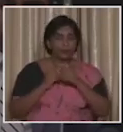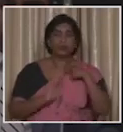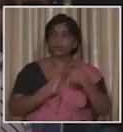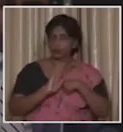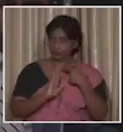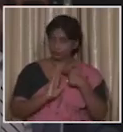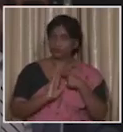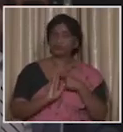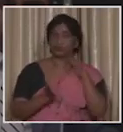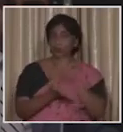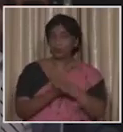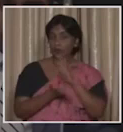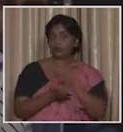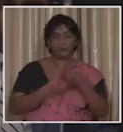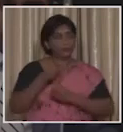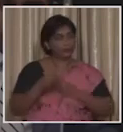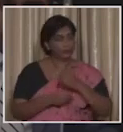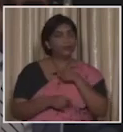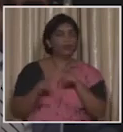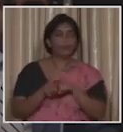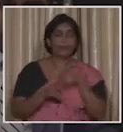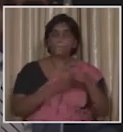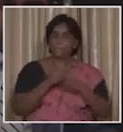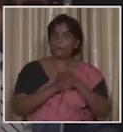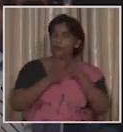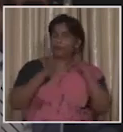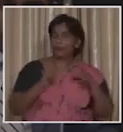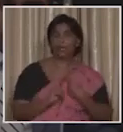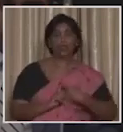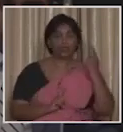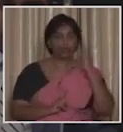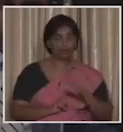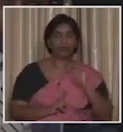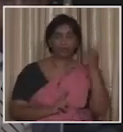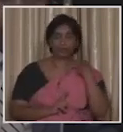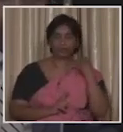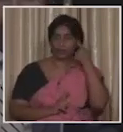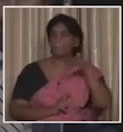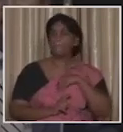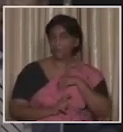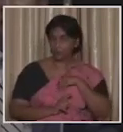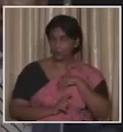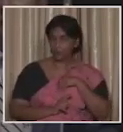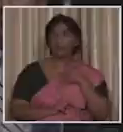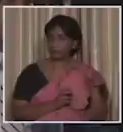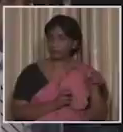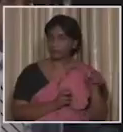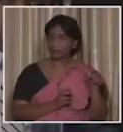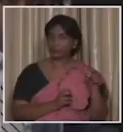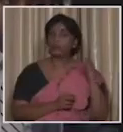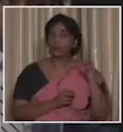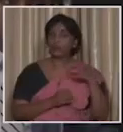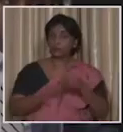ලංකාවේ මුද්‍රණ කර්මාන්තයත් ඒ ආසිත නිෂ්පාදනත් විශාල ලෙස දියුණු වෙච්ච බව සෑම කෙනෙක්ම පිළිගන්නා කාරණයක්. ඒ වගේම තමයි